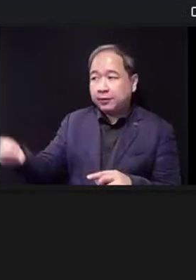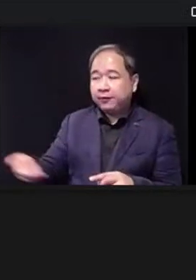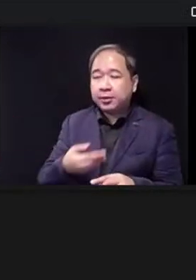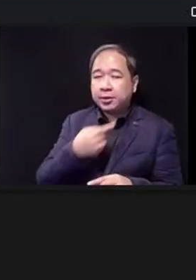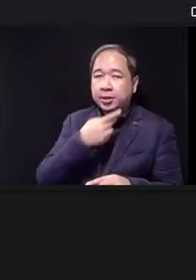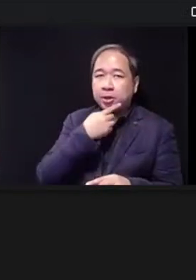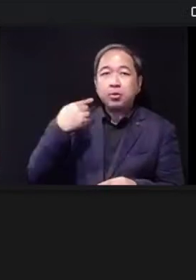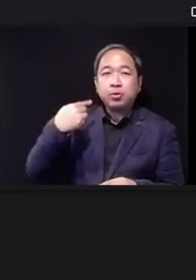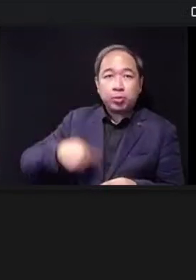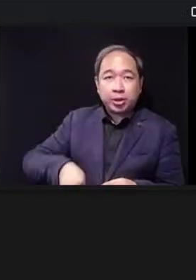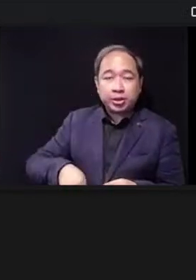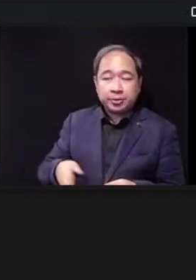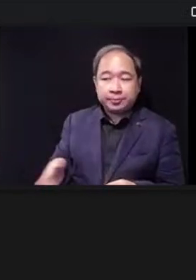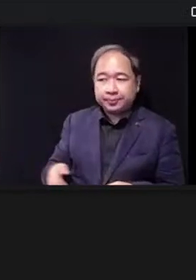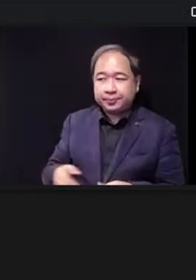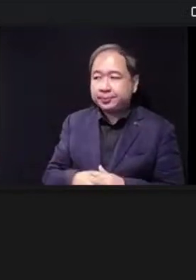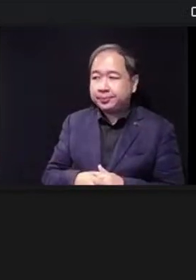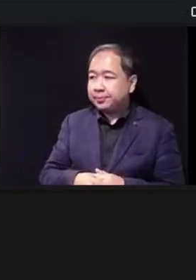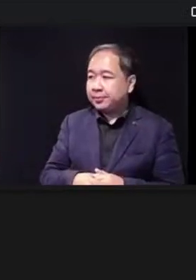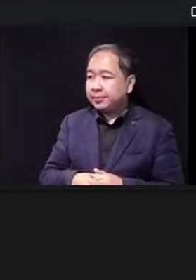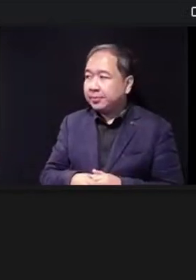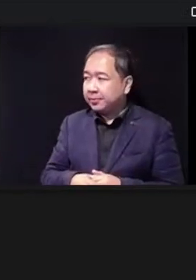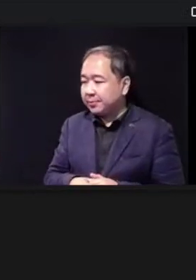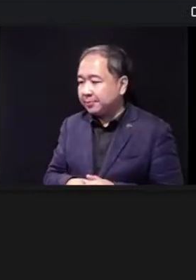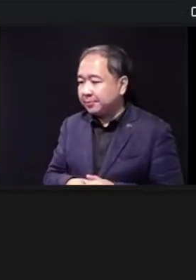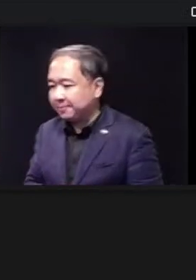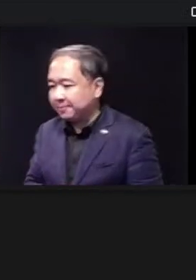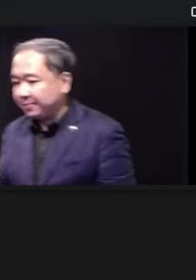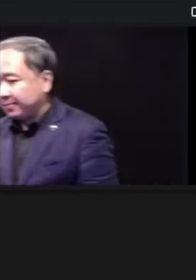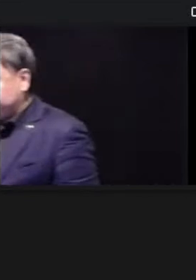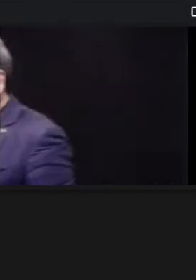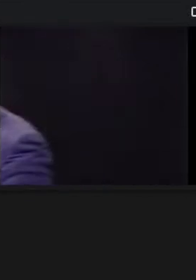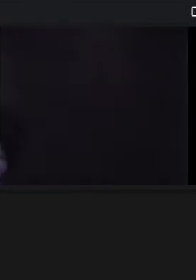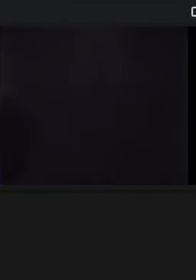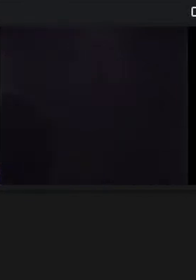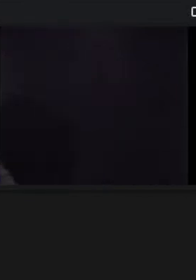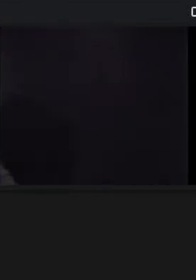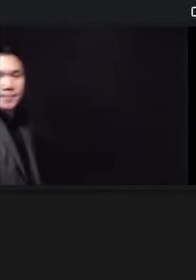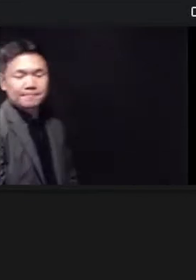Russian Federation. Спасибо, госпожа председатель.